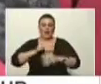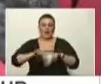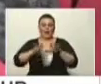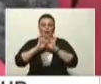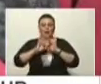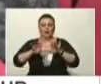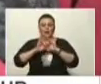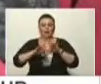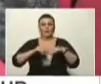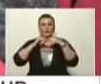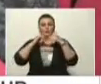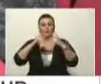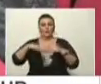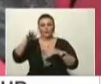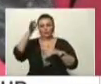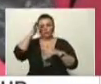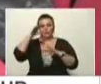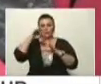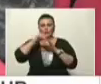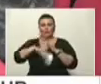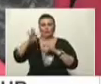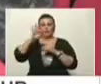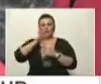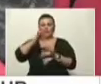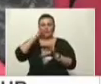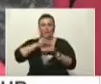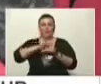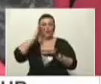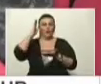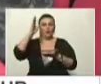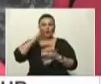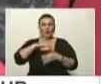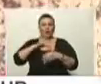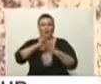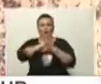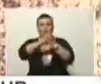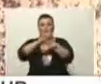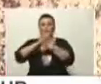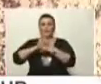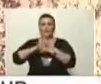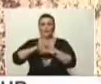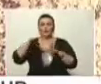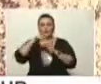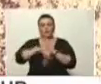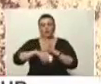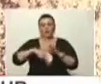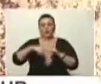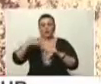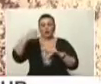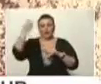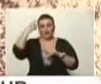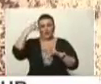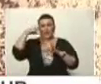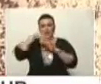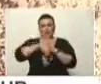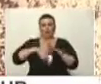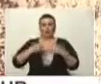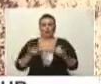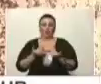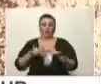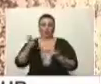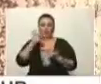danışdı və onların xatirəsinin əbədi olaraq xalqımızın qəlbində yaşayacağını bildirdi. Rayon icra hakimiyyətinin başçısı tarix